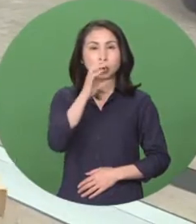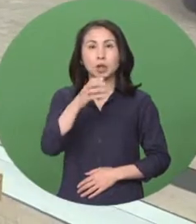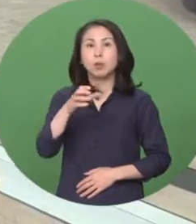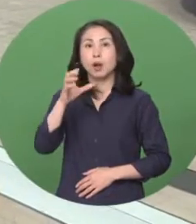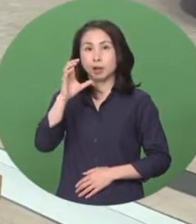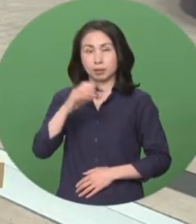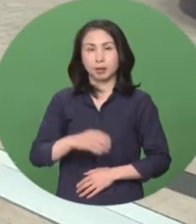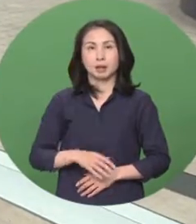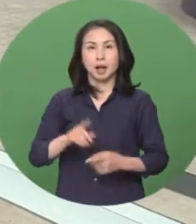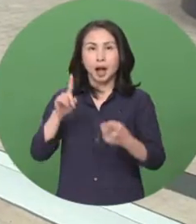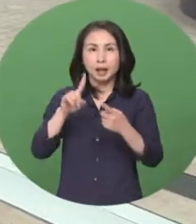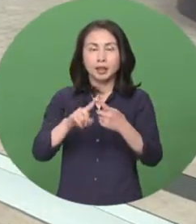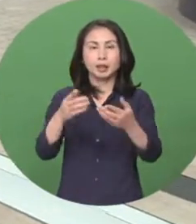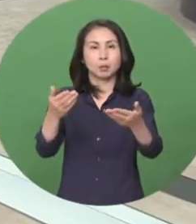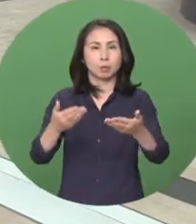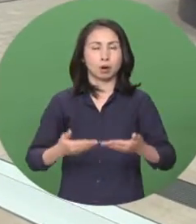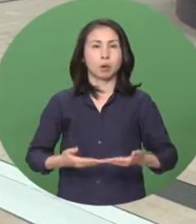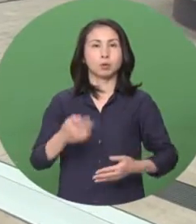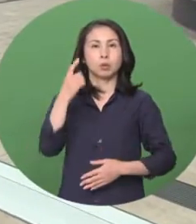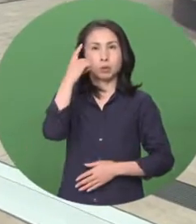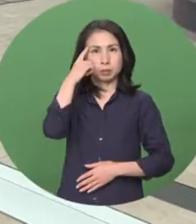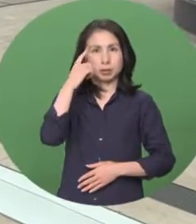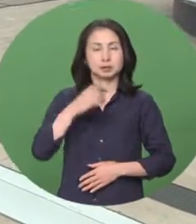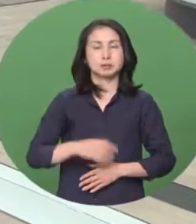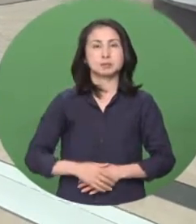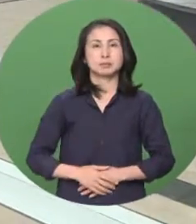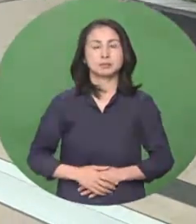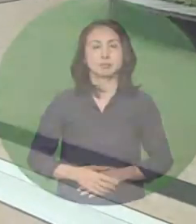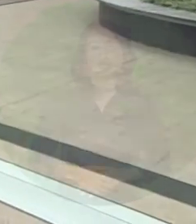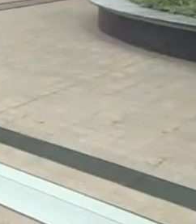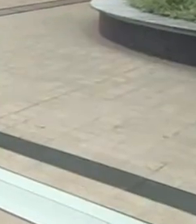ただいて当てていただこうと思います。